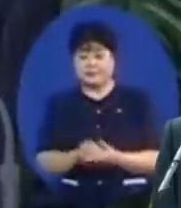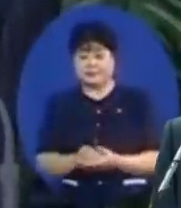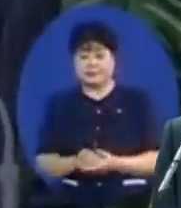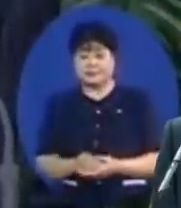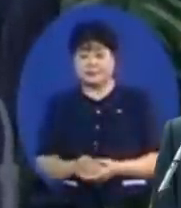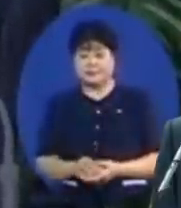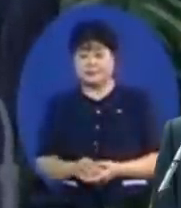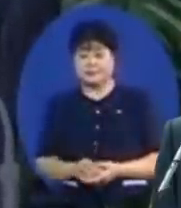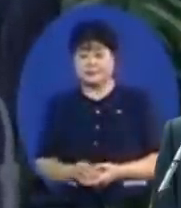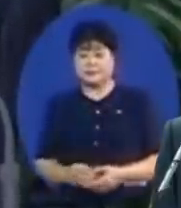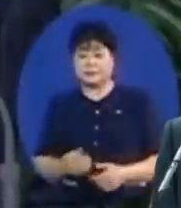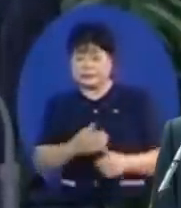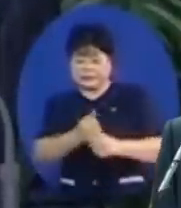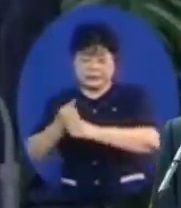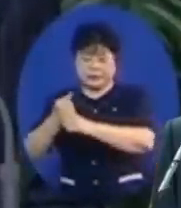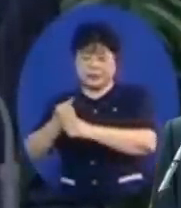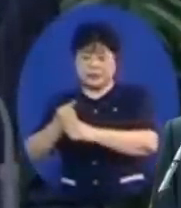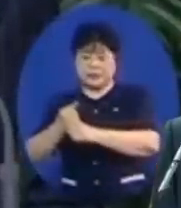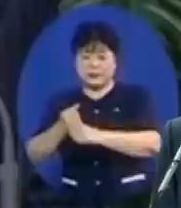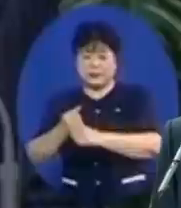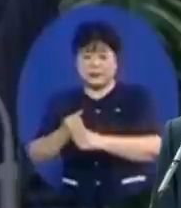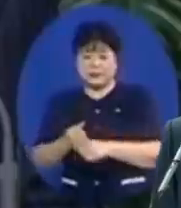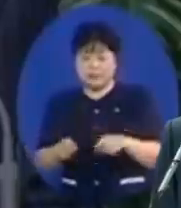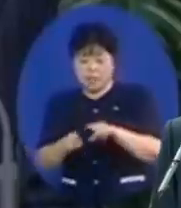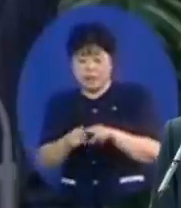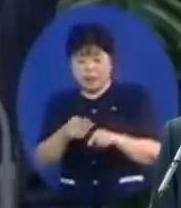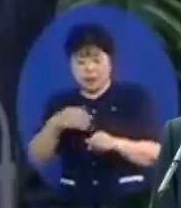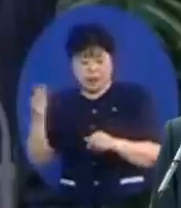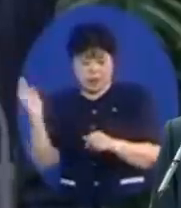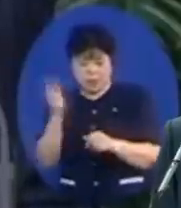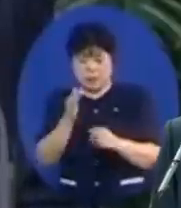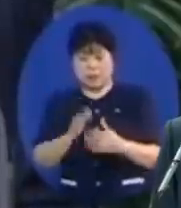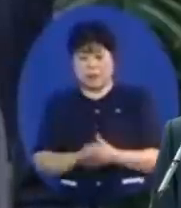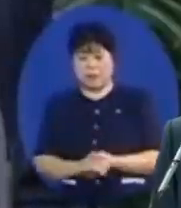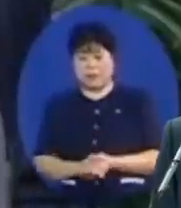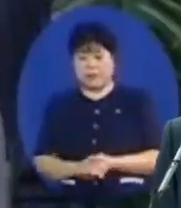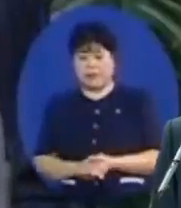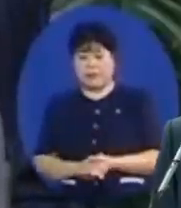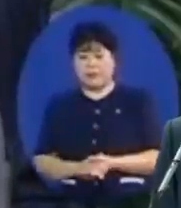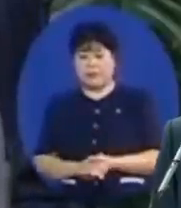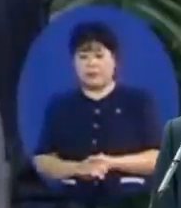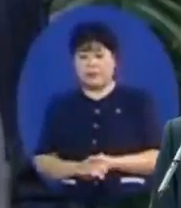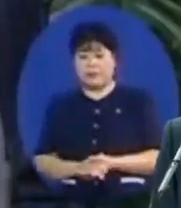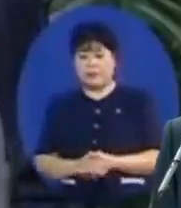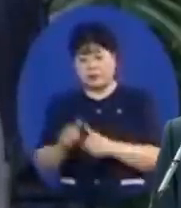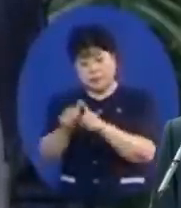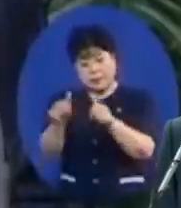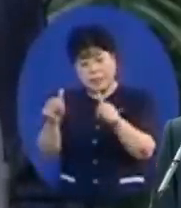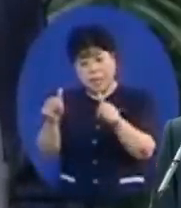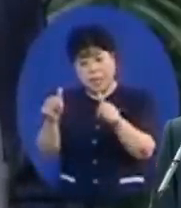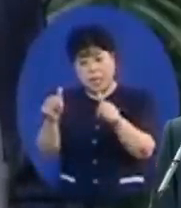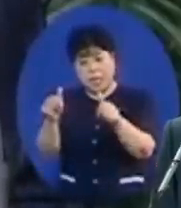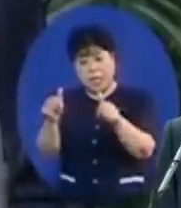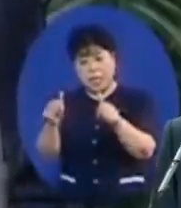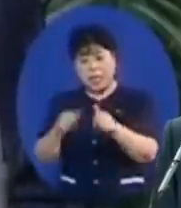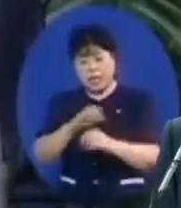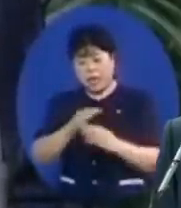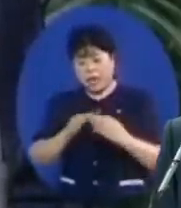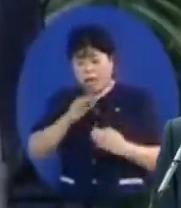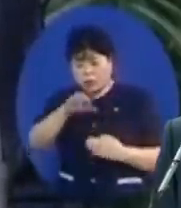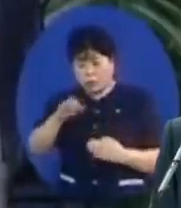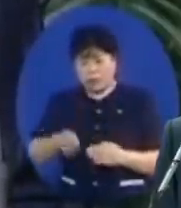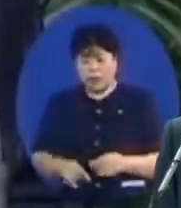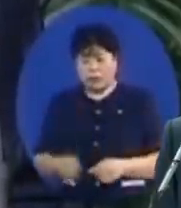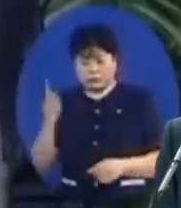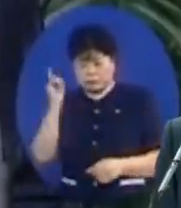발목을 잡아당기면서 어디 좀 자기와 같이 가자 그럽니다. 그 남자는 온 동네에서